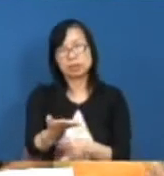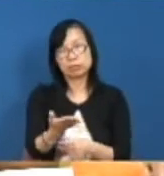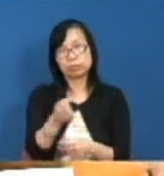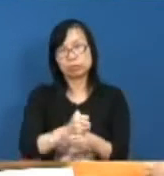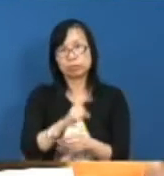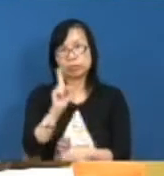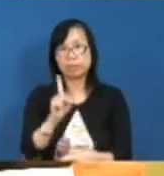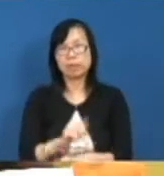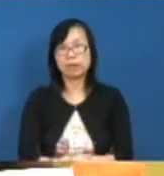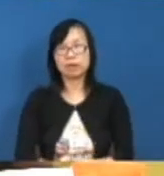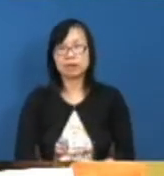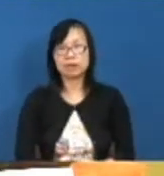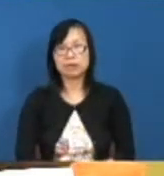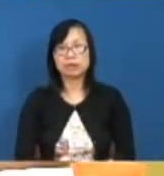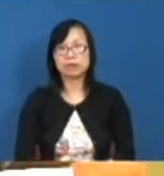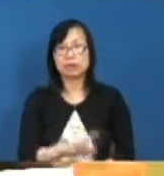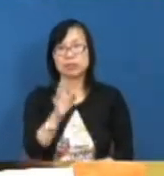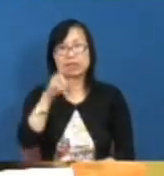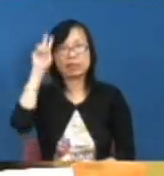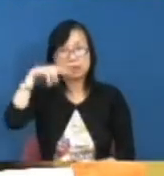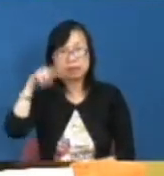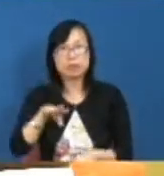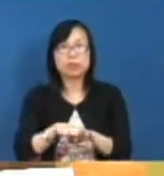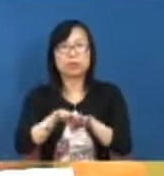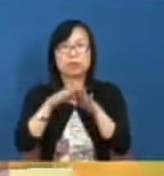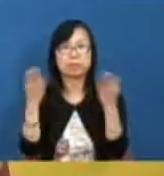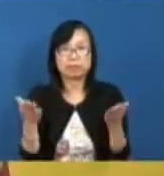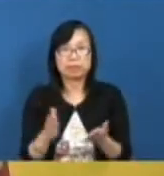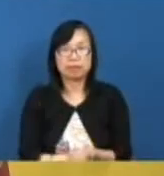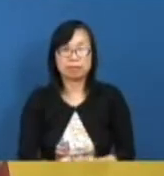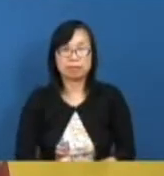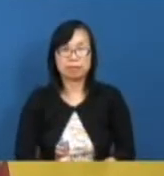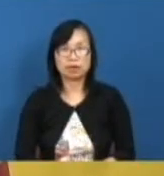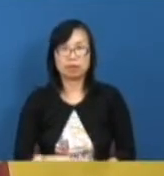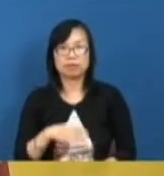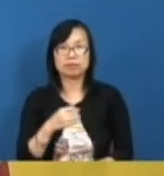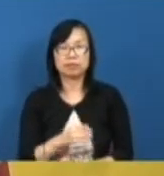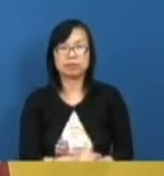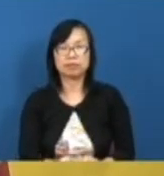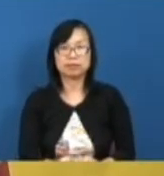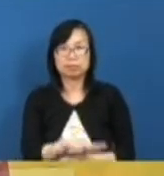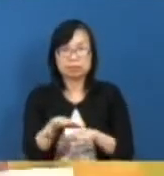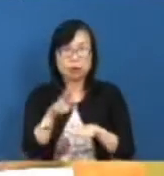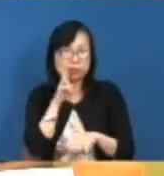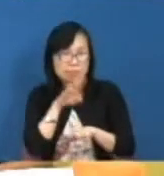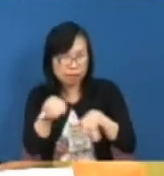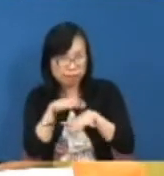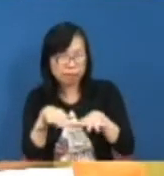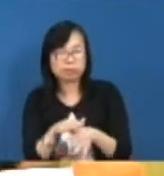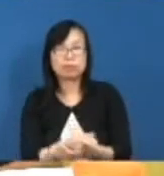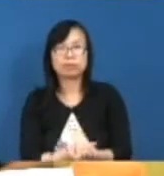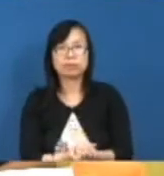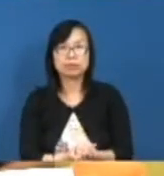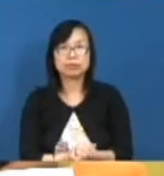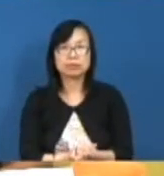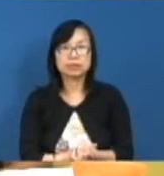咁你梗係啦，打麻雀成世都唔打嗰只牌嘅，冇人上到你碰到你啦，哥，梗係唔會出重啦，哥。係咪啊？完咗